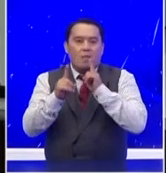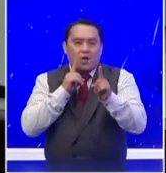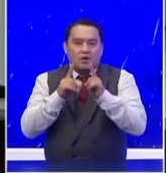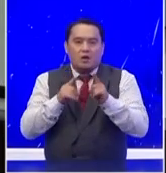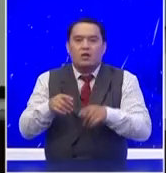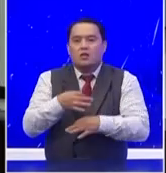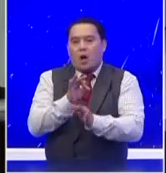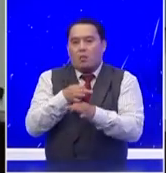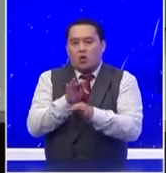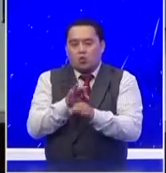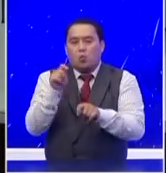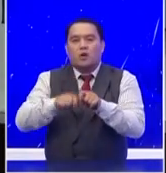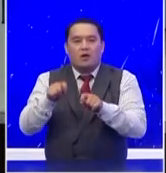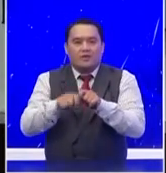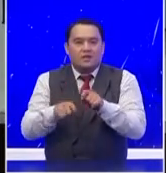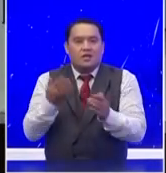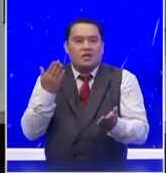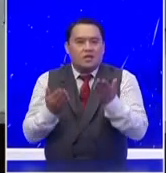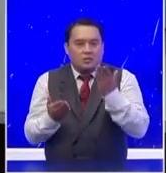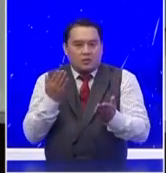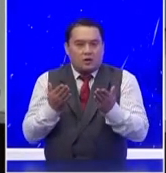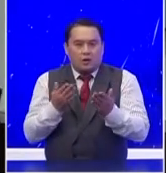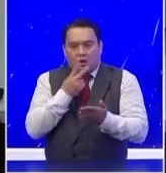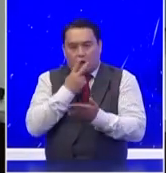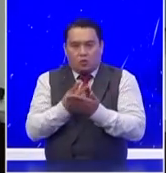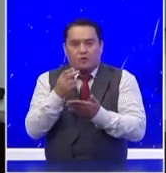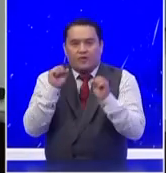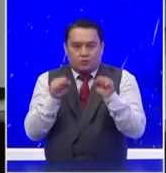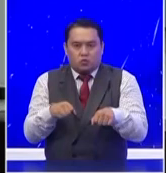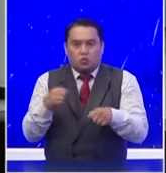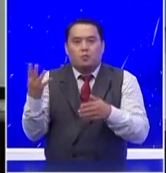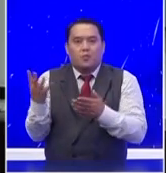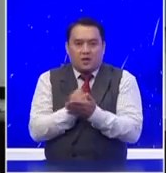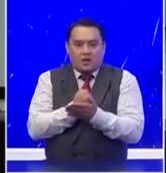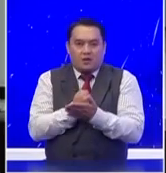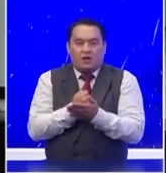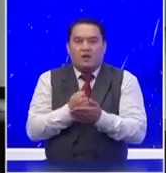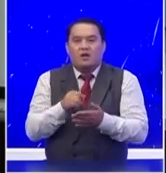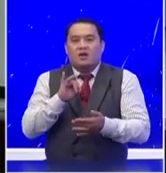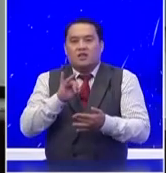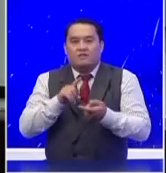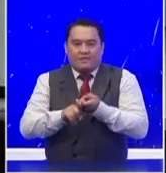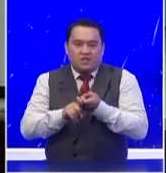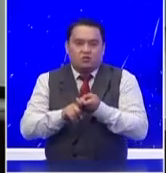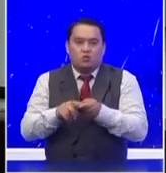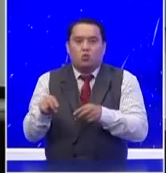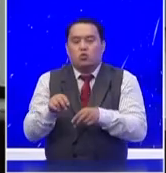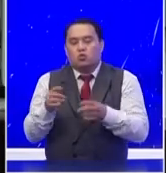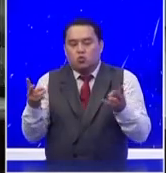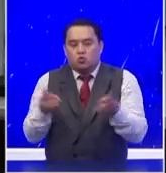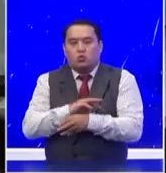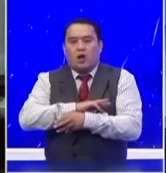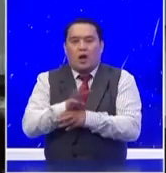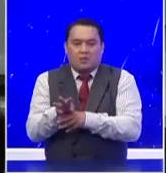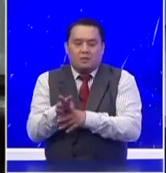аудандарда лабораториялық зерттеуде кейбір параметрлерді анықтауға мүмкіндік жоқ екенін білдік. Өңірлерді вируспен күресте барлық қажеттіліктермен